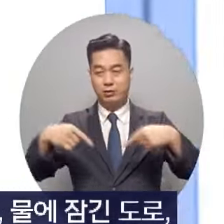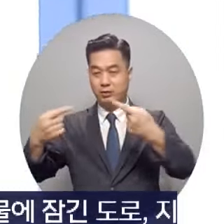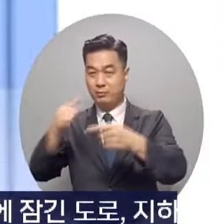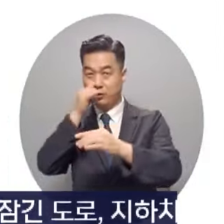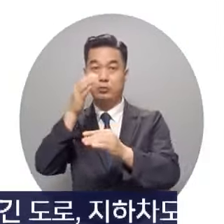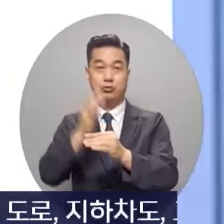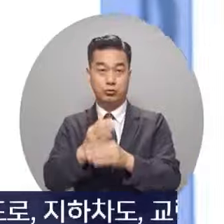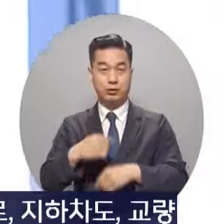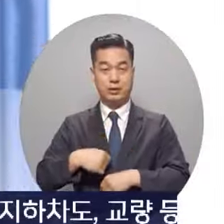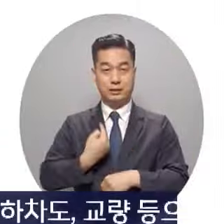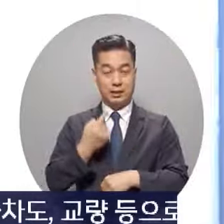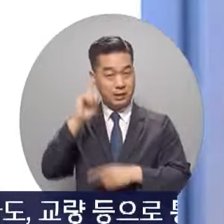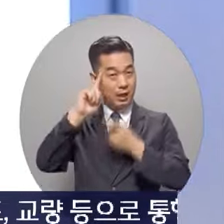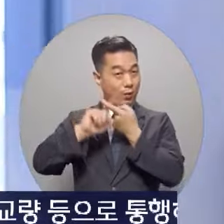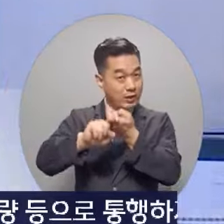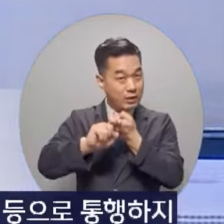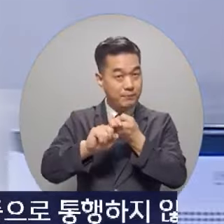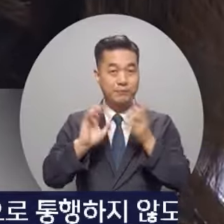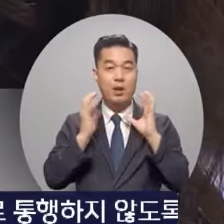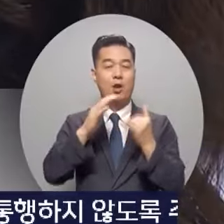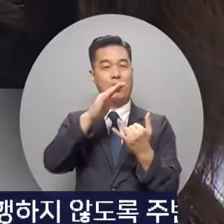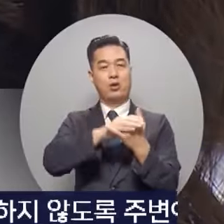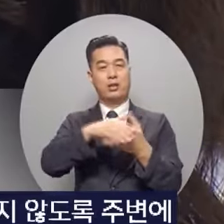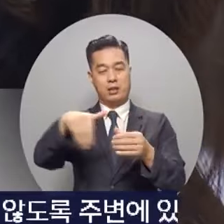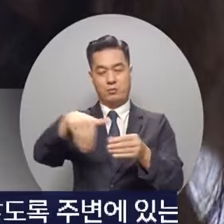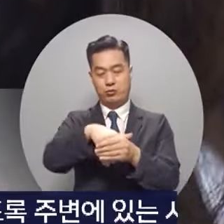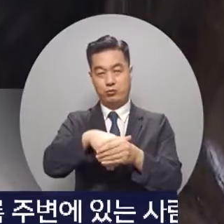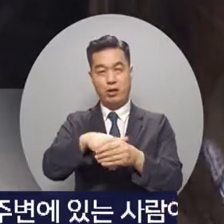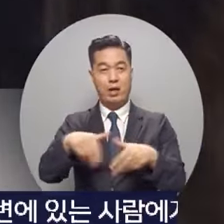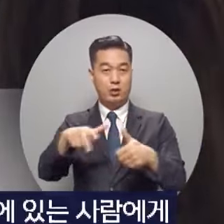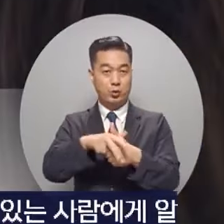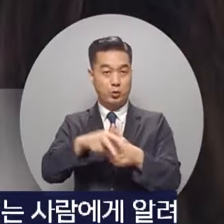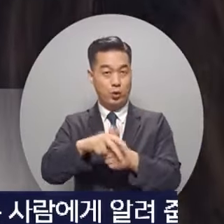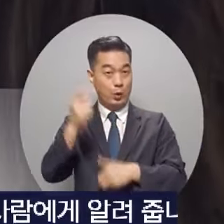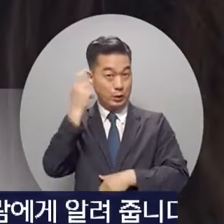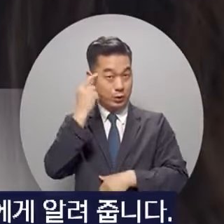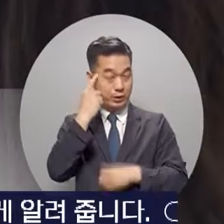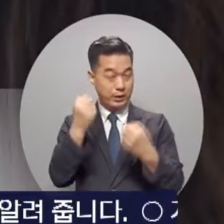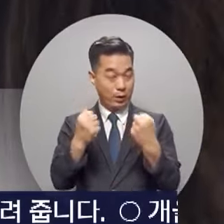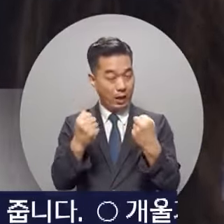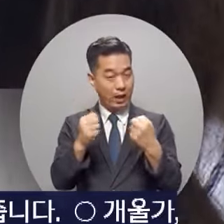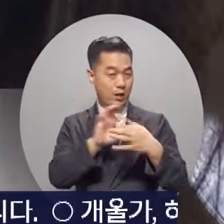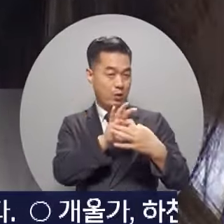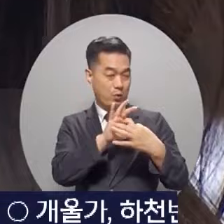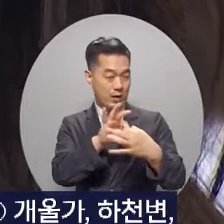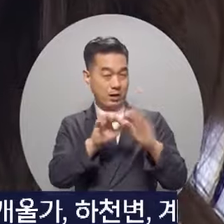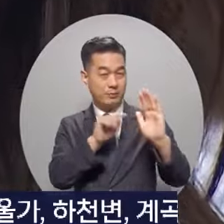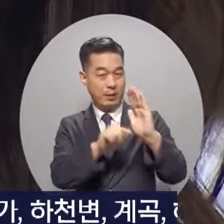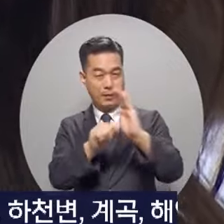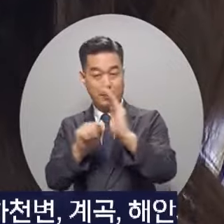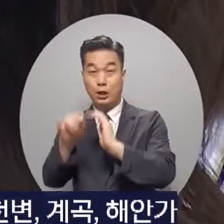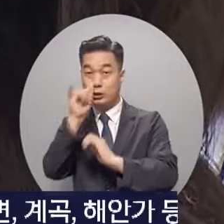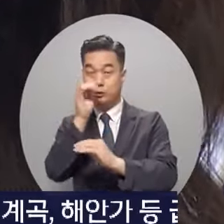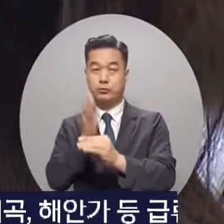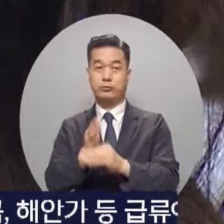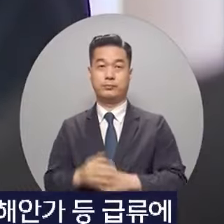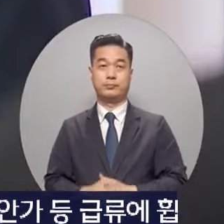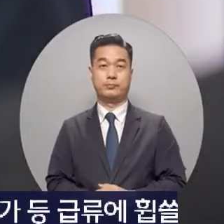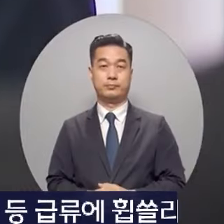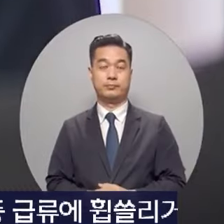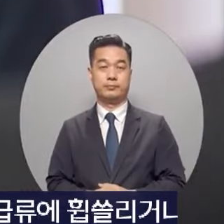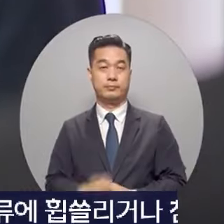자신의 관심분야인 어린이 문화 종교 정신건강 등 관련 행사도 꾸준히 챙겼습니다